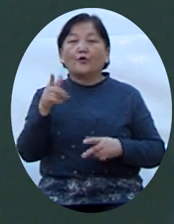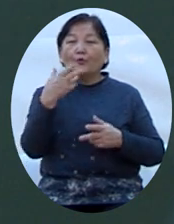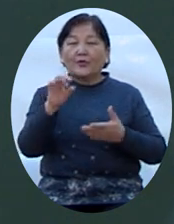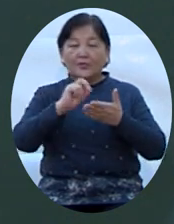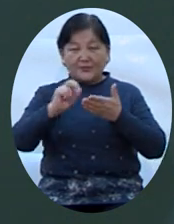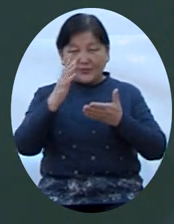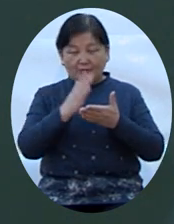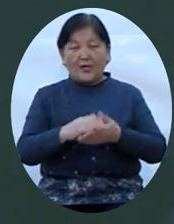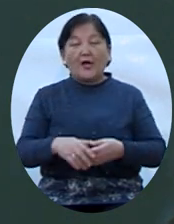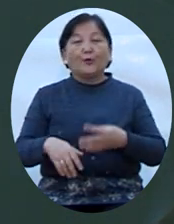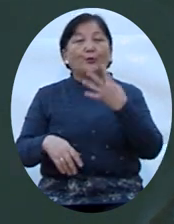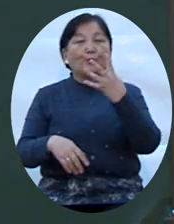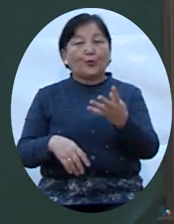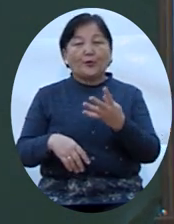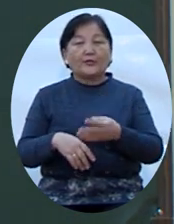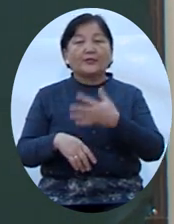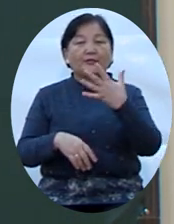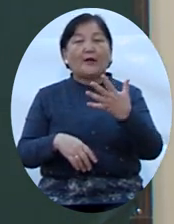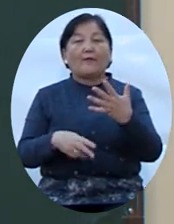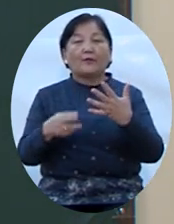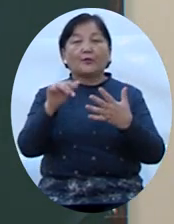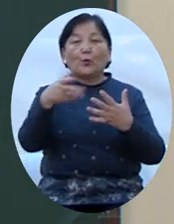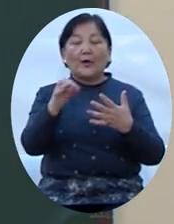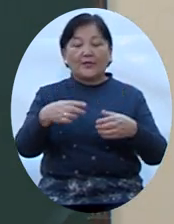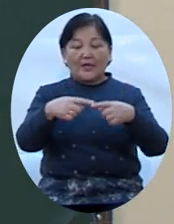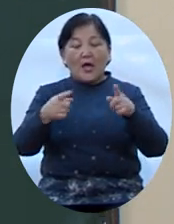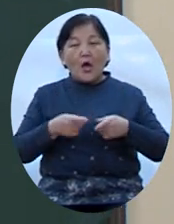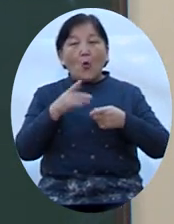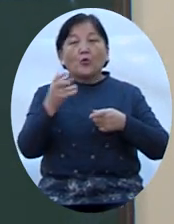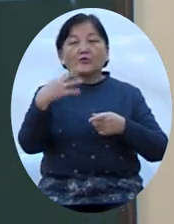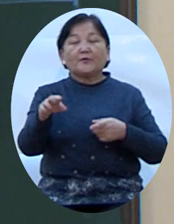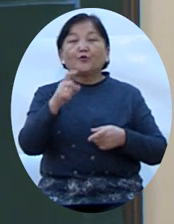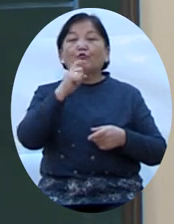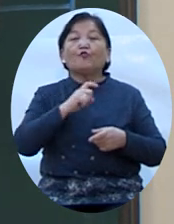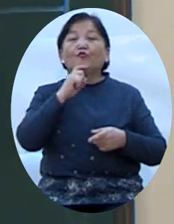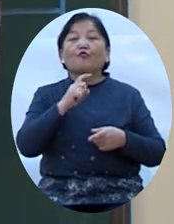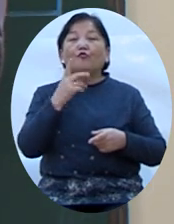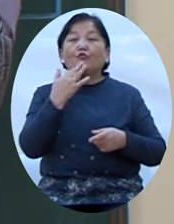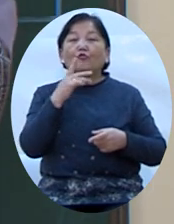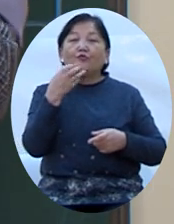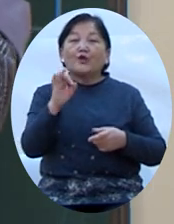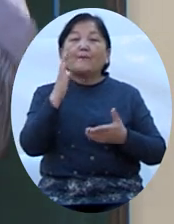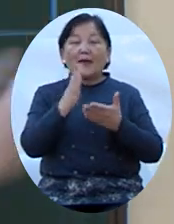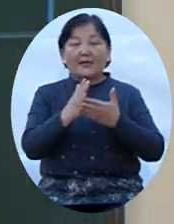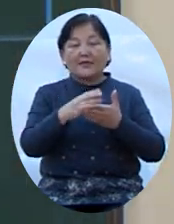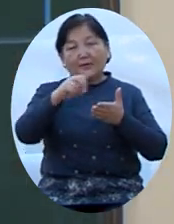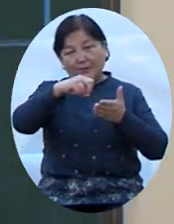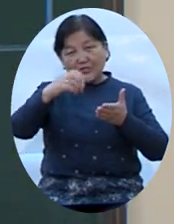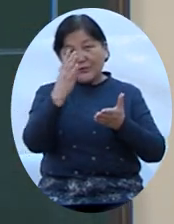Харин 4 болон 5 дугаартай уусмалт хөх өнгийг үзүүлсэн.